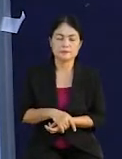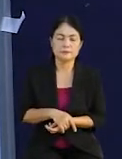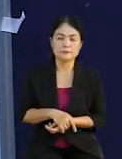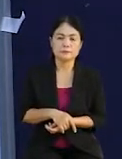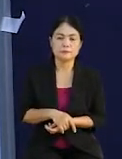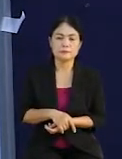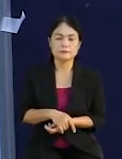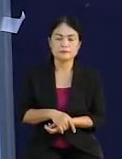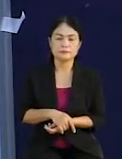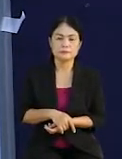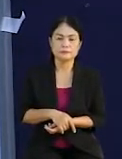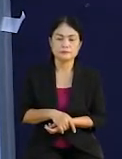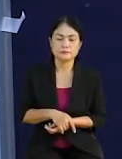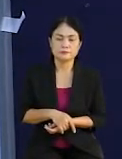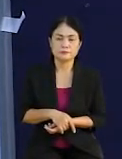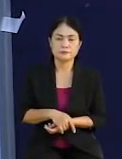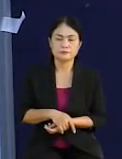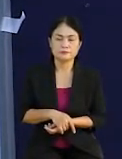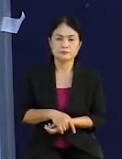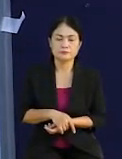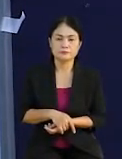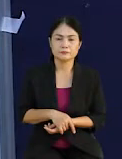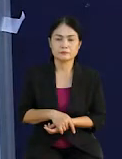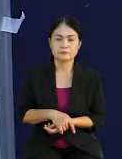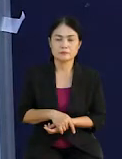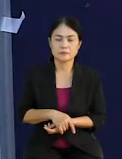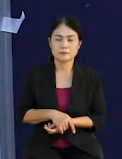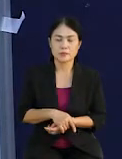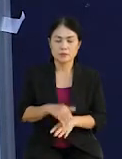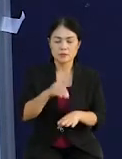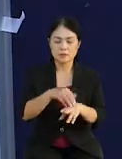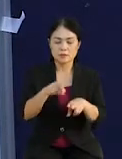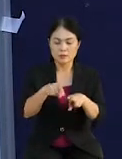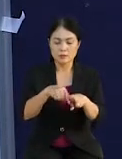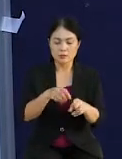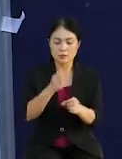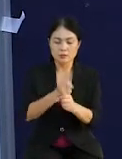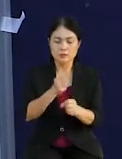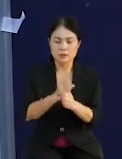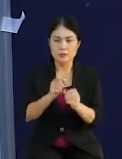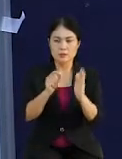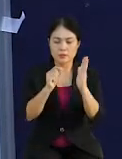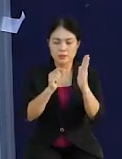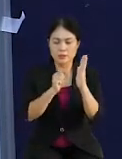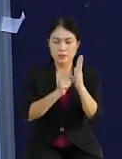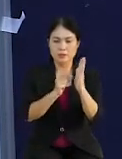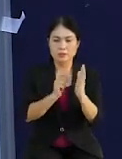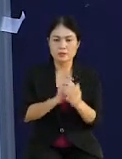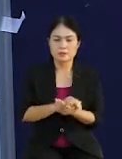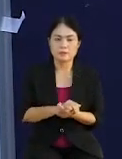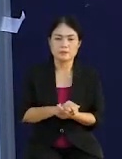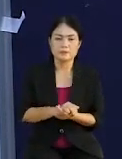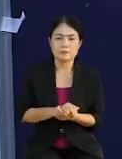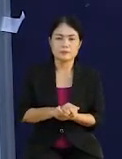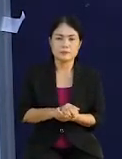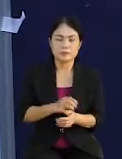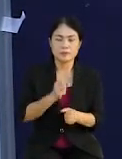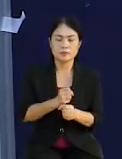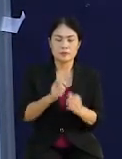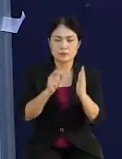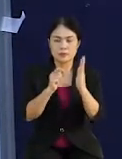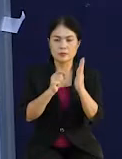tiền phí nơi lơ bản toát phơ chiệp chật và bản toát phơ chiệp